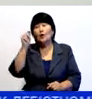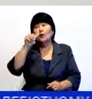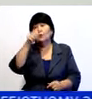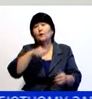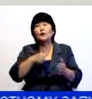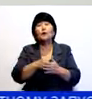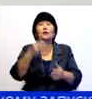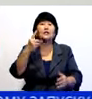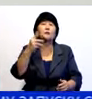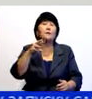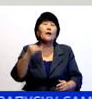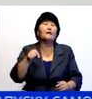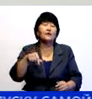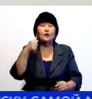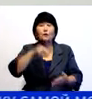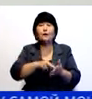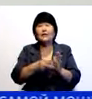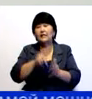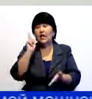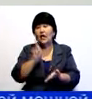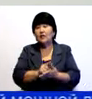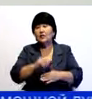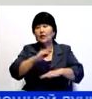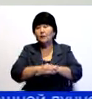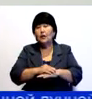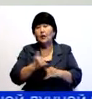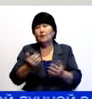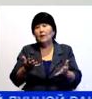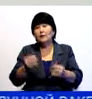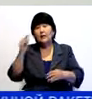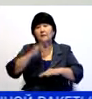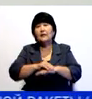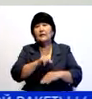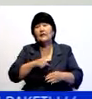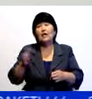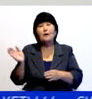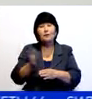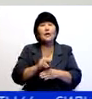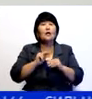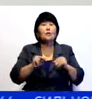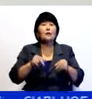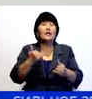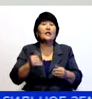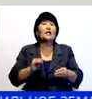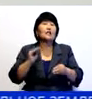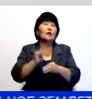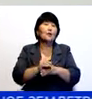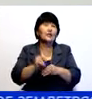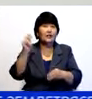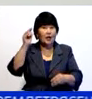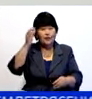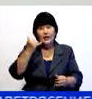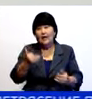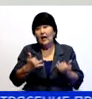до 31 мая. В этом году из плана обязательных дисциплин исключен предмет самопознания. Его будут преподавать в рамках дополнительного образования.